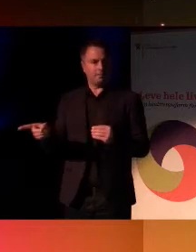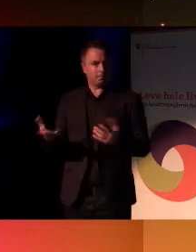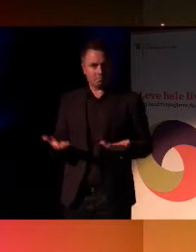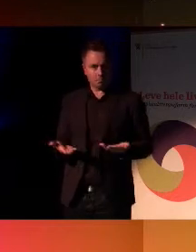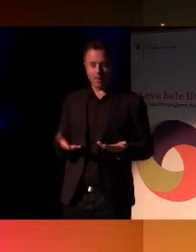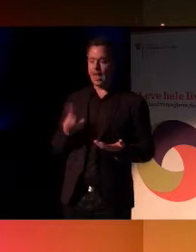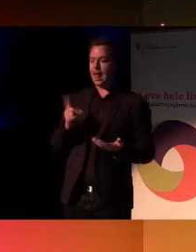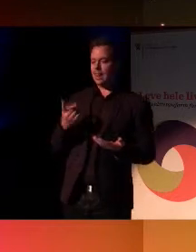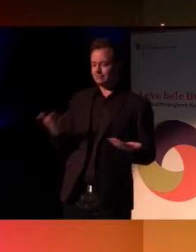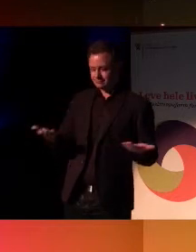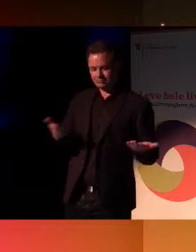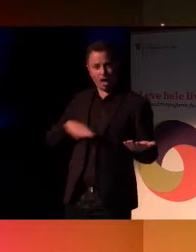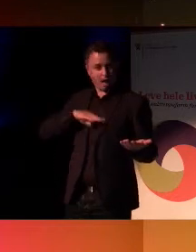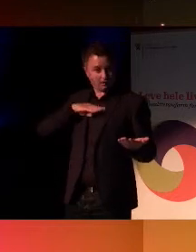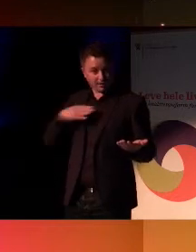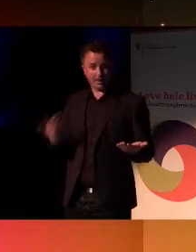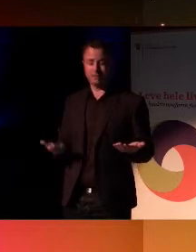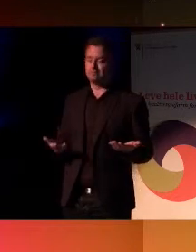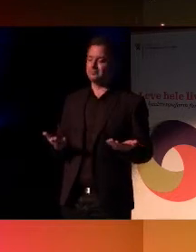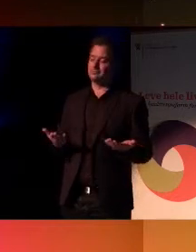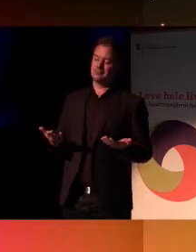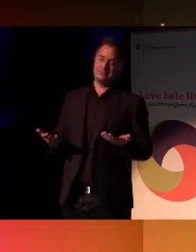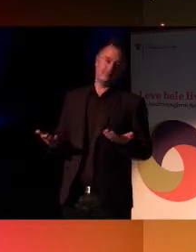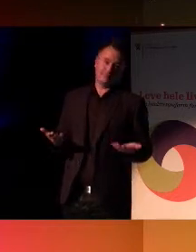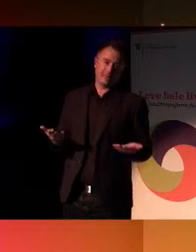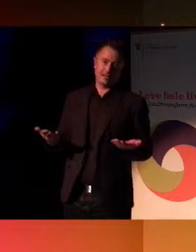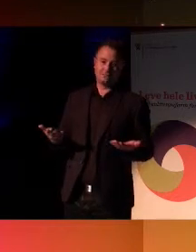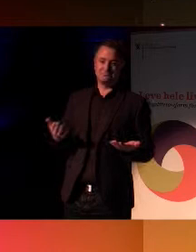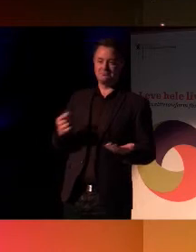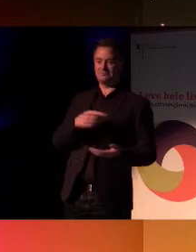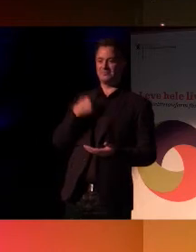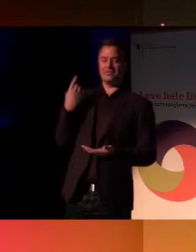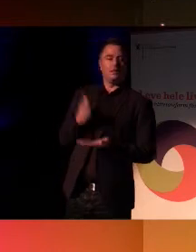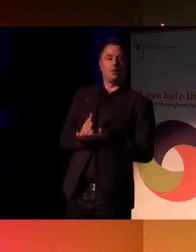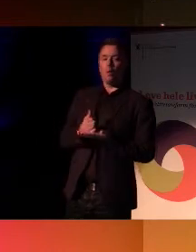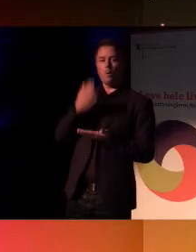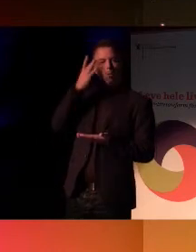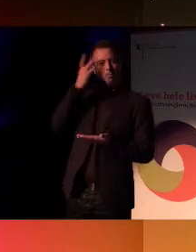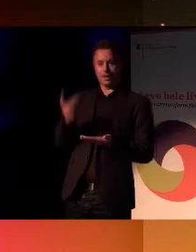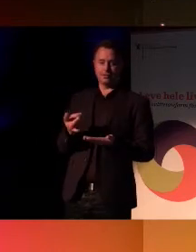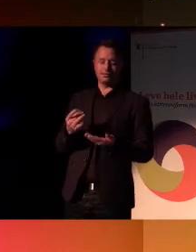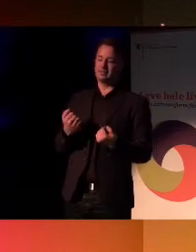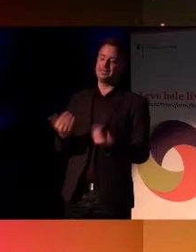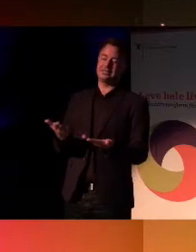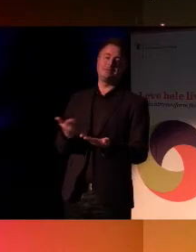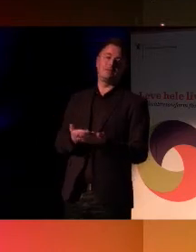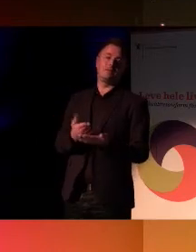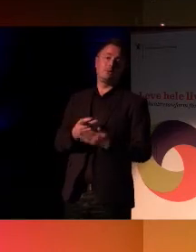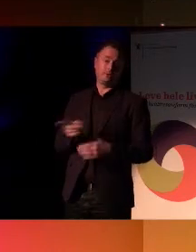alder, eller opplevde selv at de ikke hadde den tilstrekkelige kompetansen til å gi et godt tilbud.